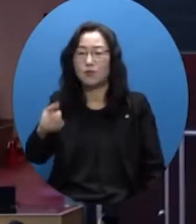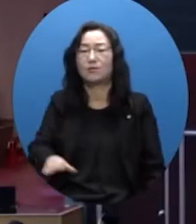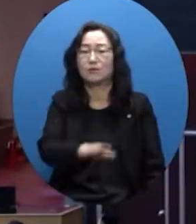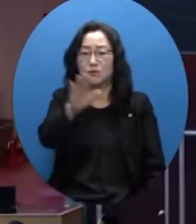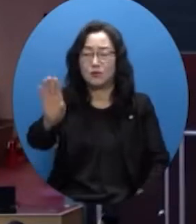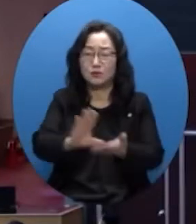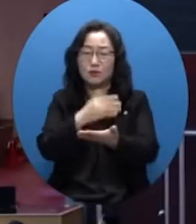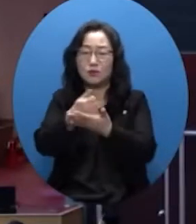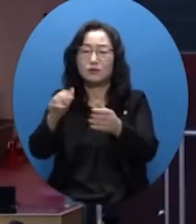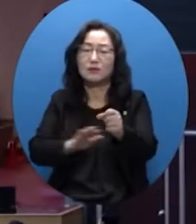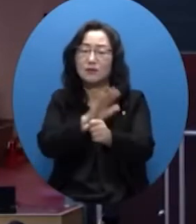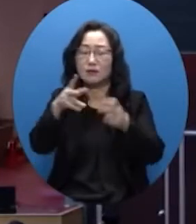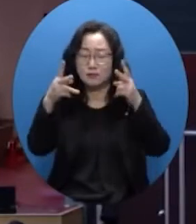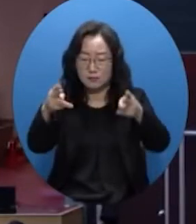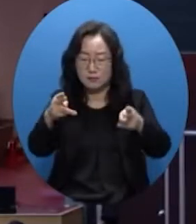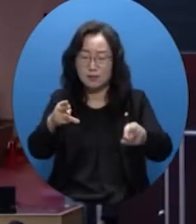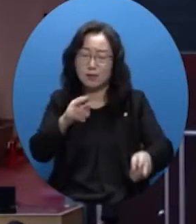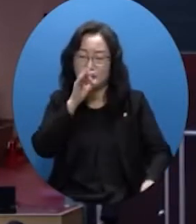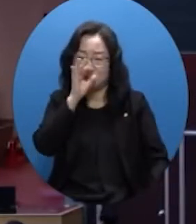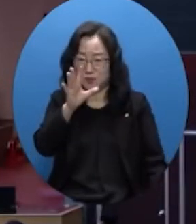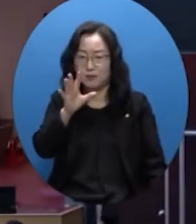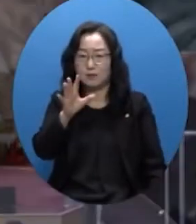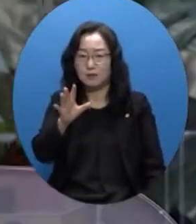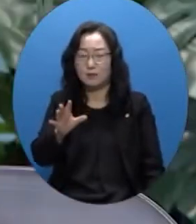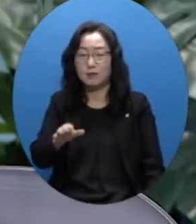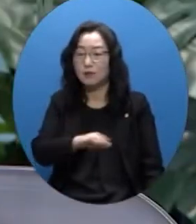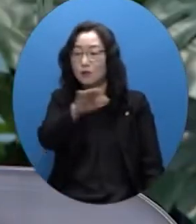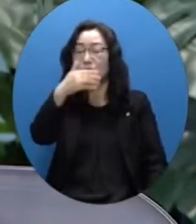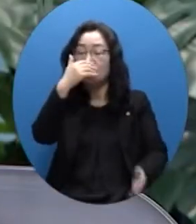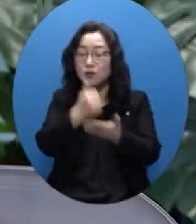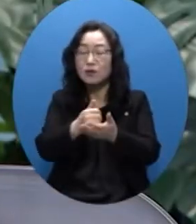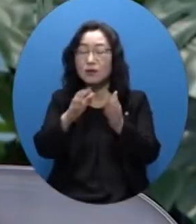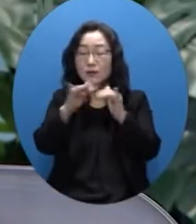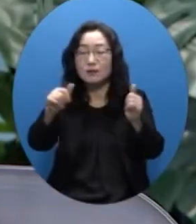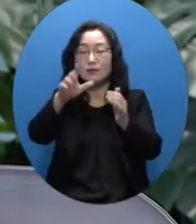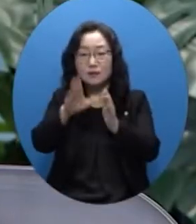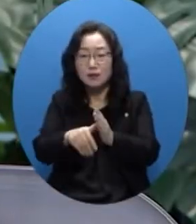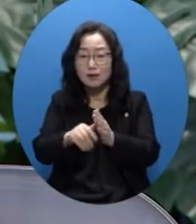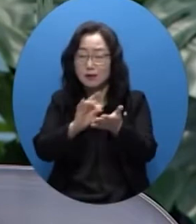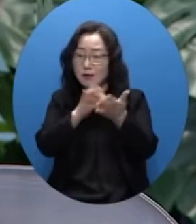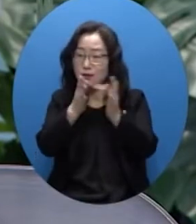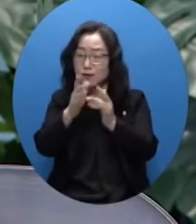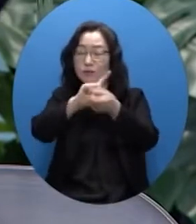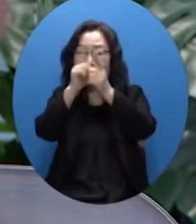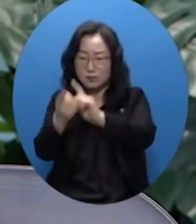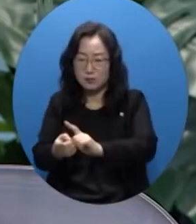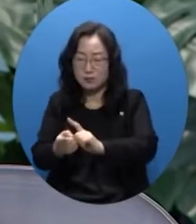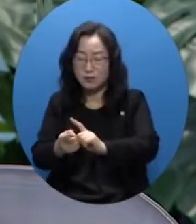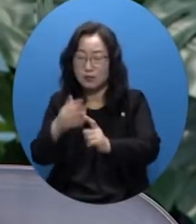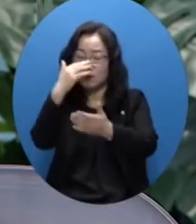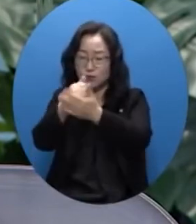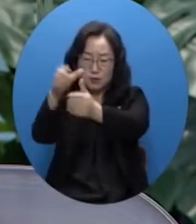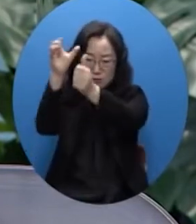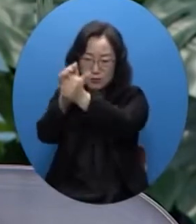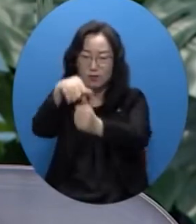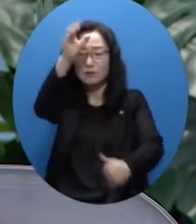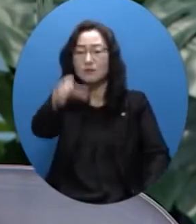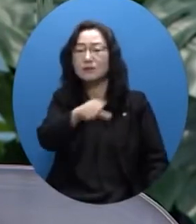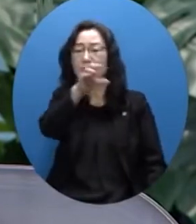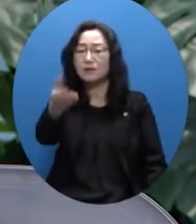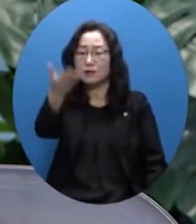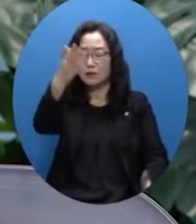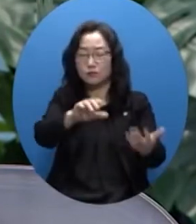그리스도의 사랑에서 끊을 수가 없습니다 우리가 죄인 되었을 때 예수님께서 우리를 대신하여 서 우리의 죄를 짊어지고 십자가에 달려